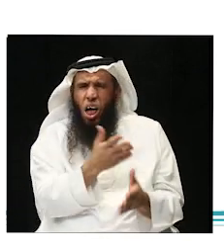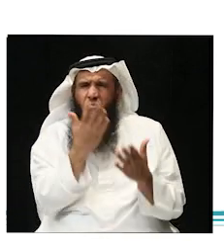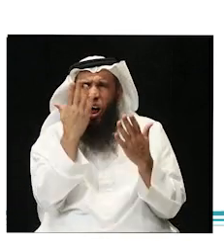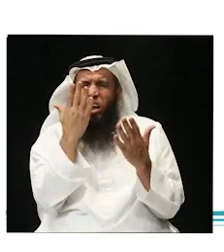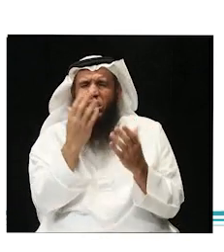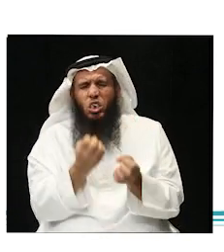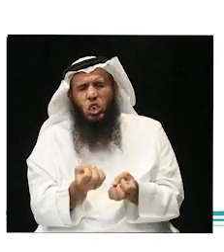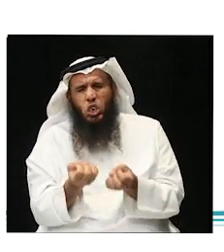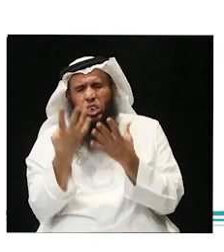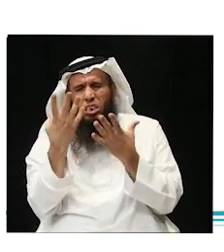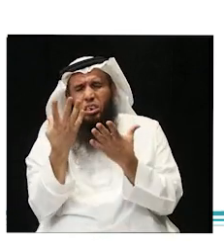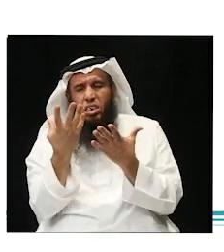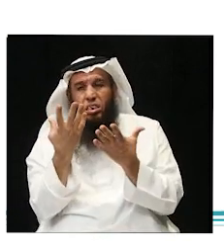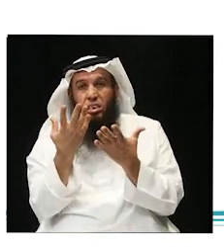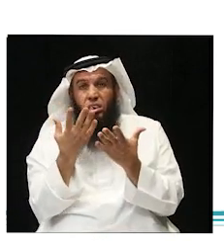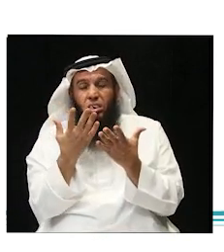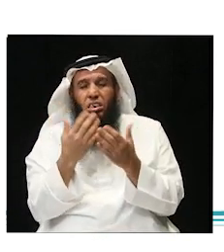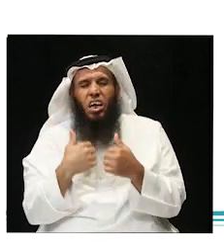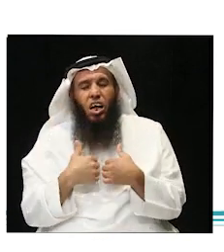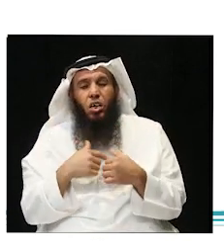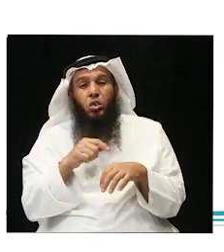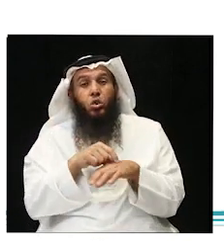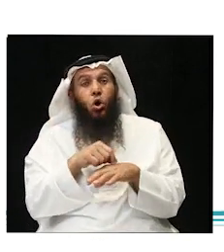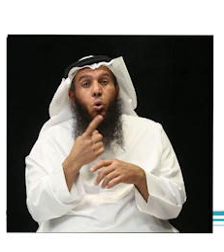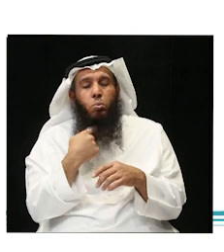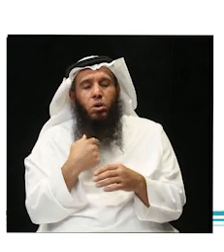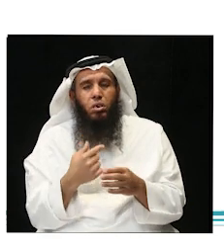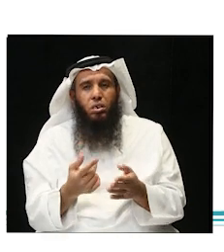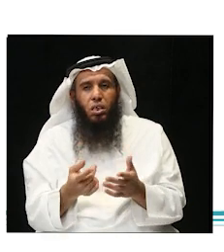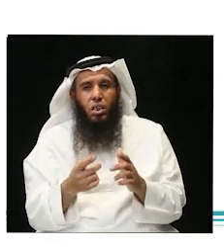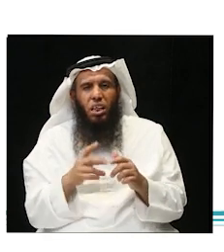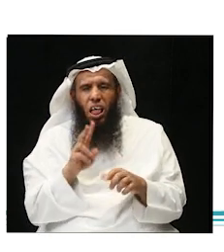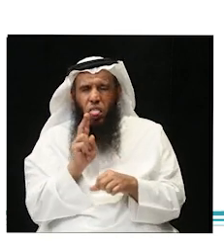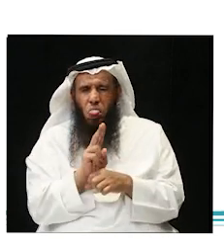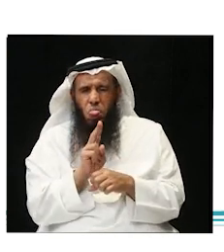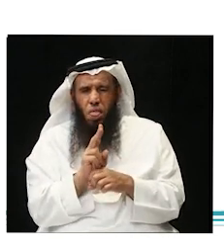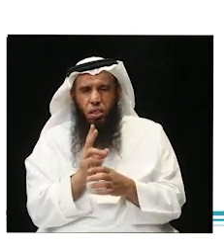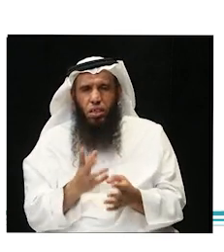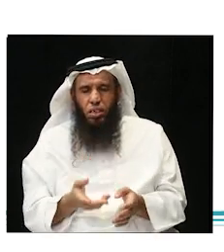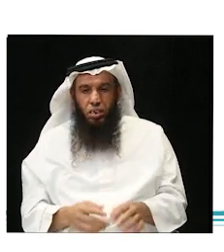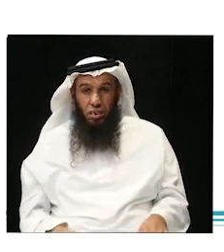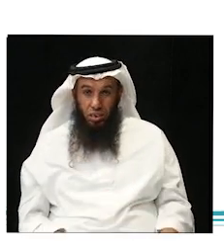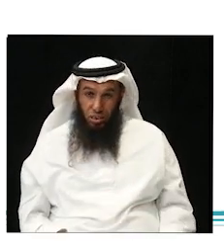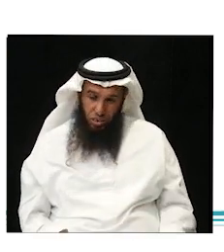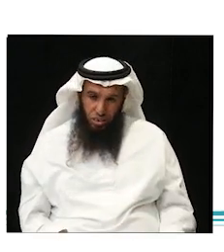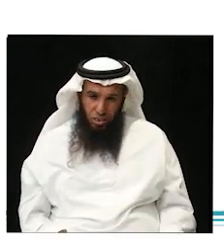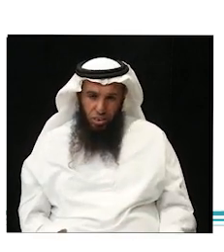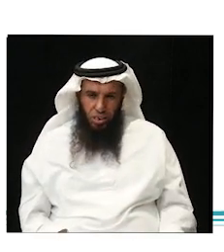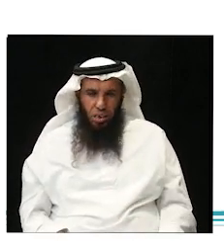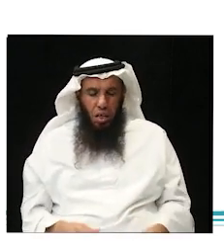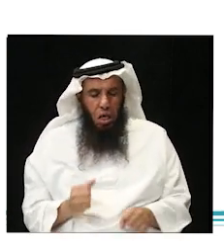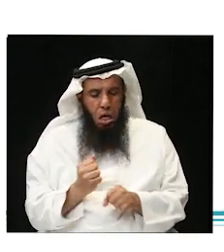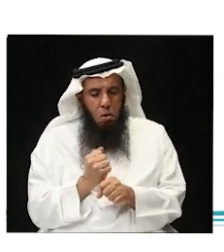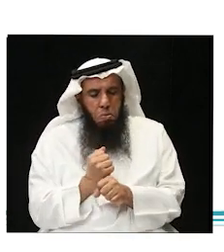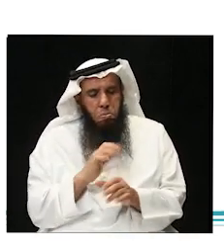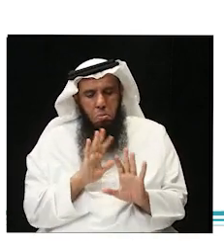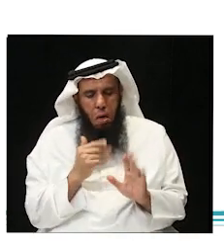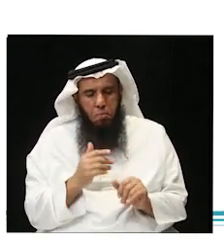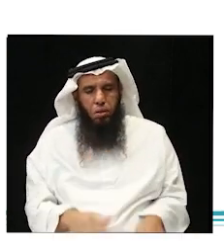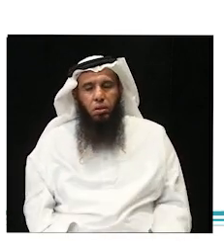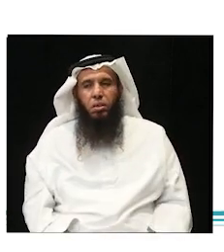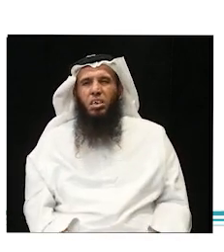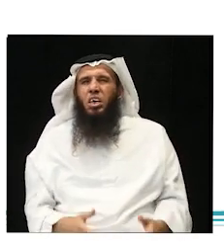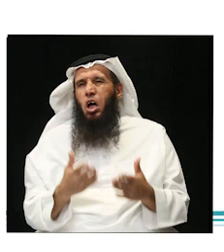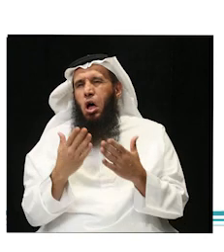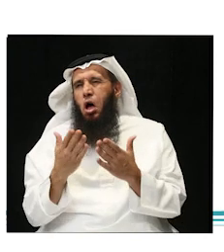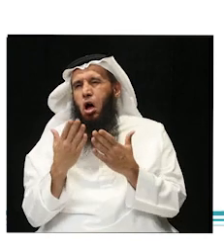جالس في البيت لا يعمل، فقط يجلس في البيت وينتظر الأكل يأتيه والشرب يأتيه والرزق يأتيه والوظيفة تأتيه.